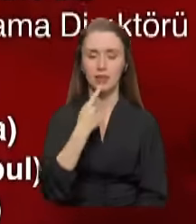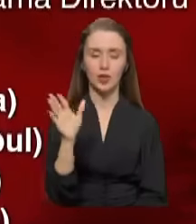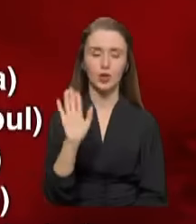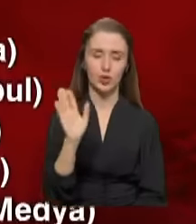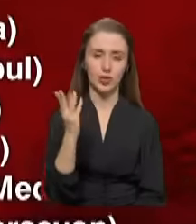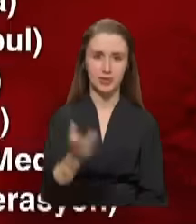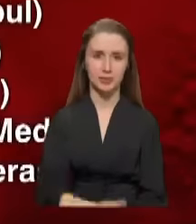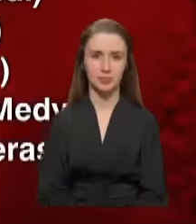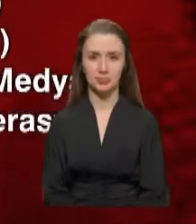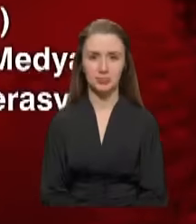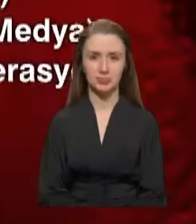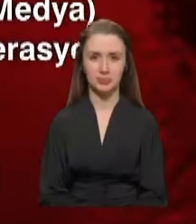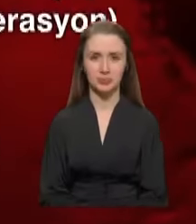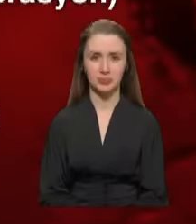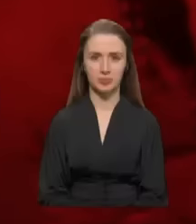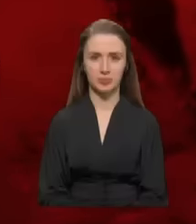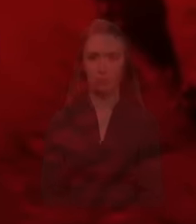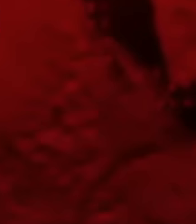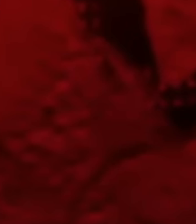diliyoruz. Hoşçakalın. Dostuma